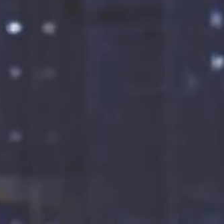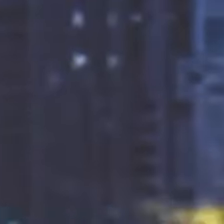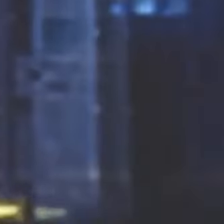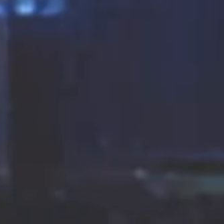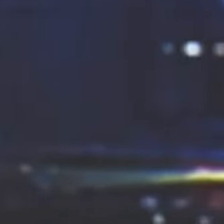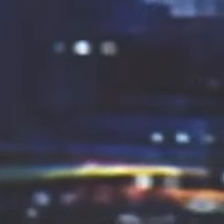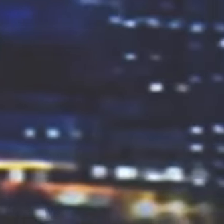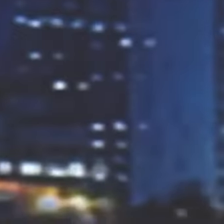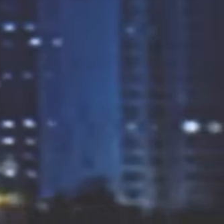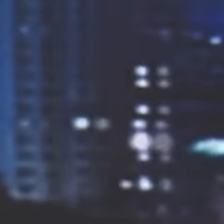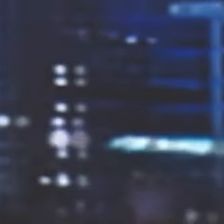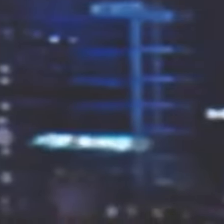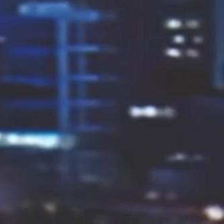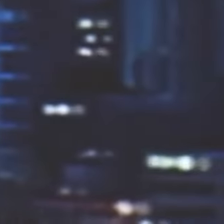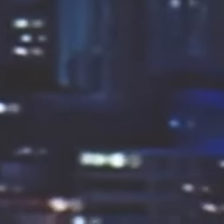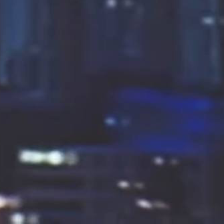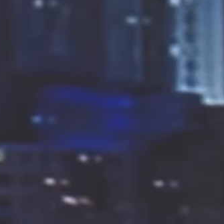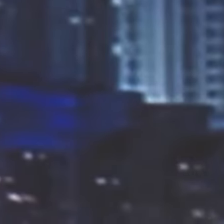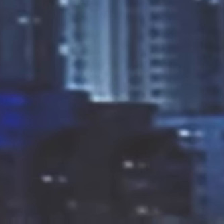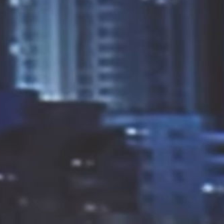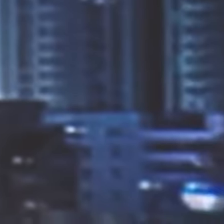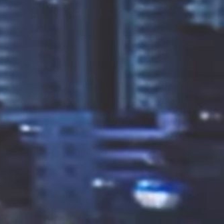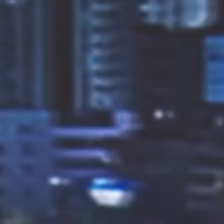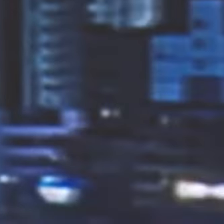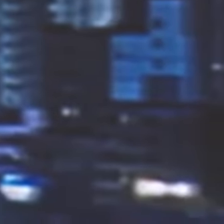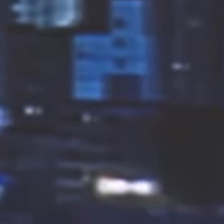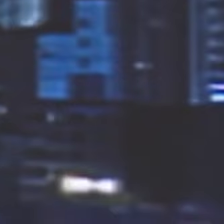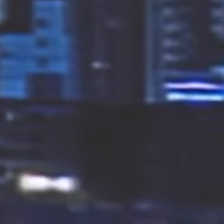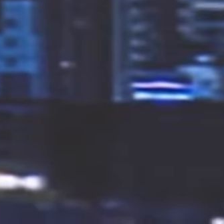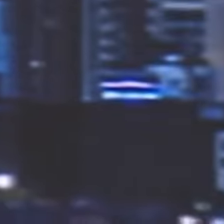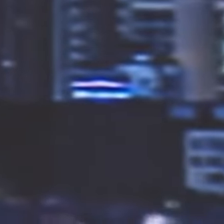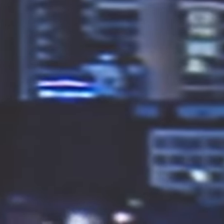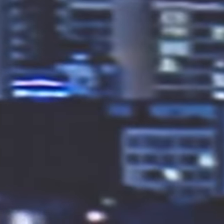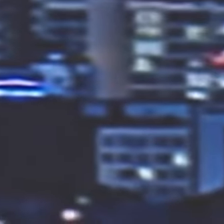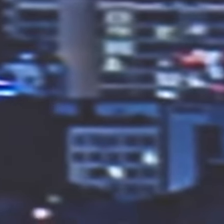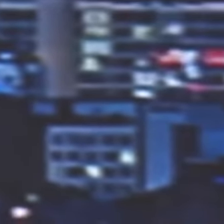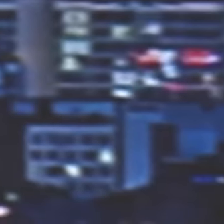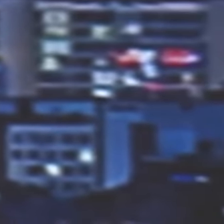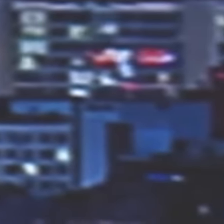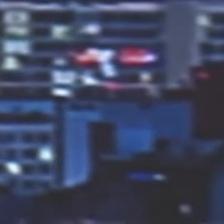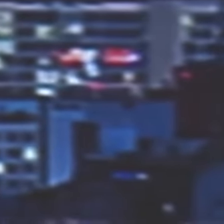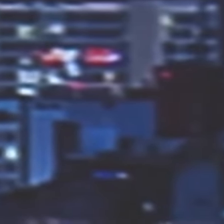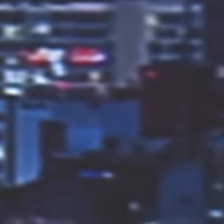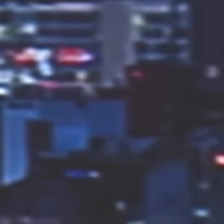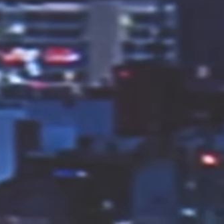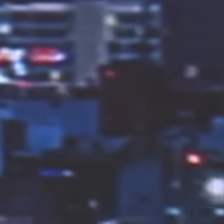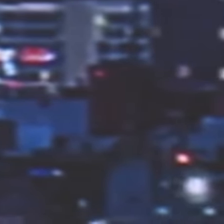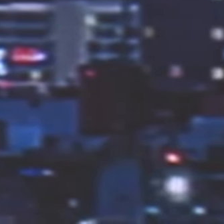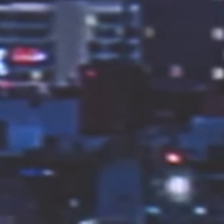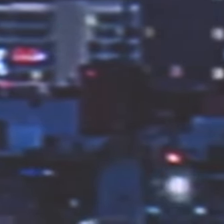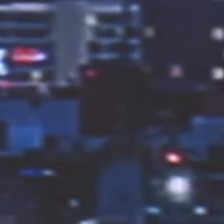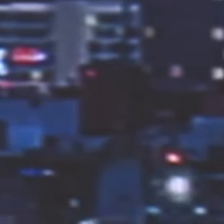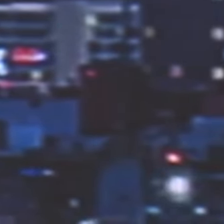JTBC 뉴스를 시청해 주셔서 고맙습니다. 저희는 저녁 6시 50분 뉴스룸에서 뵙겠습니다.